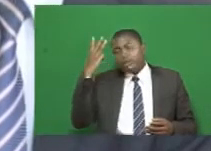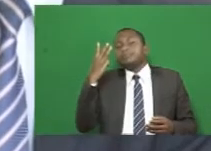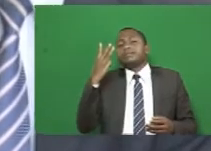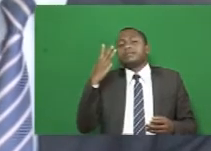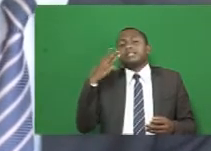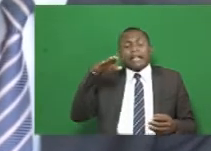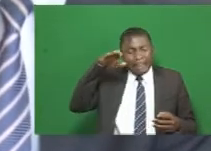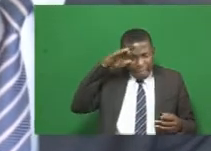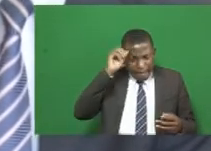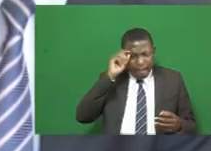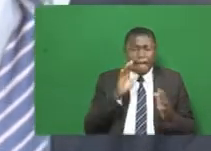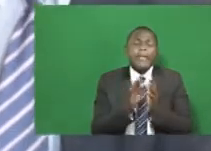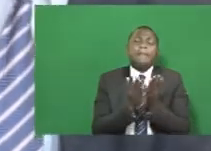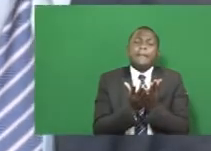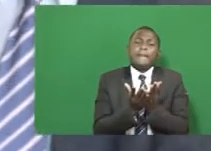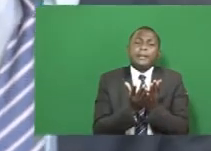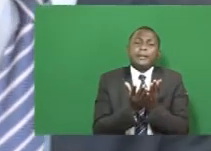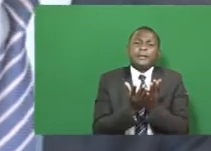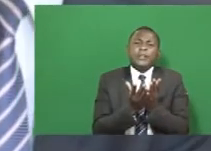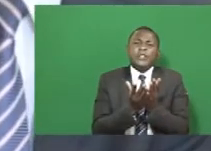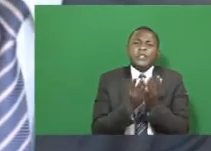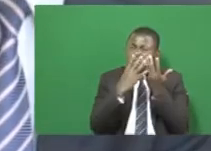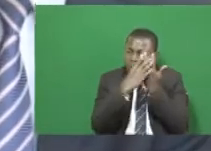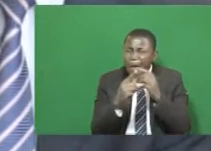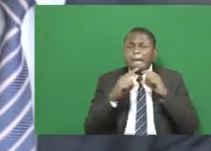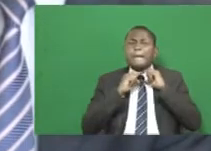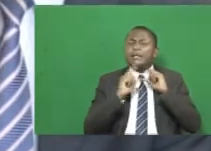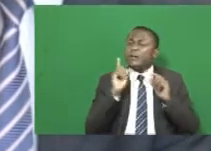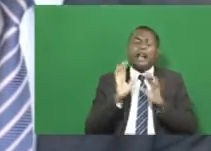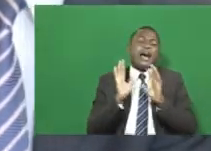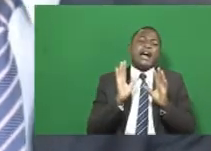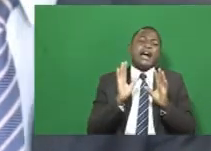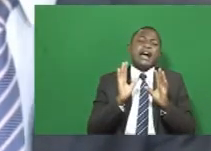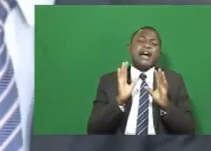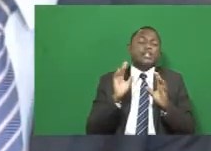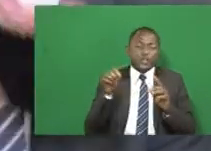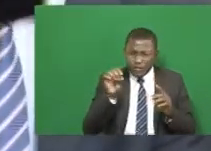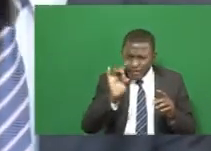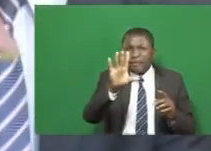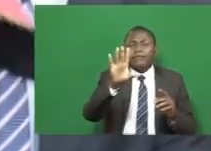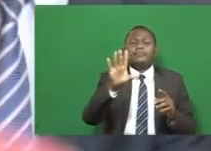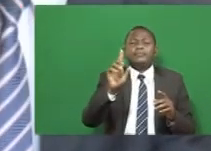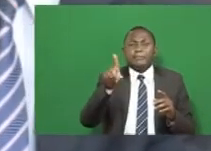nga Bible kana kuverengero. Ndosaka muruko na ndirikuramba ndichikukurudzirai. Muno mstudio tinotori na watiri